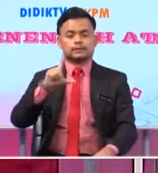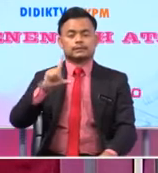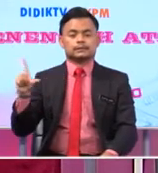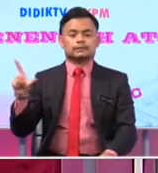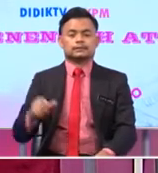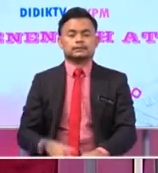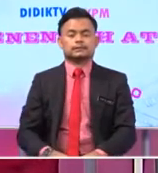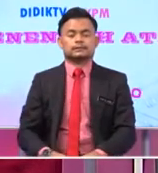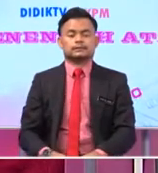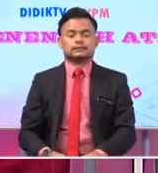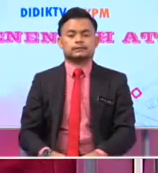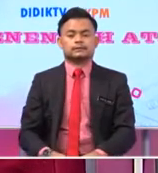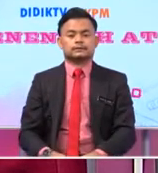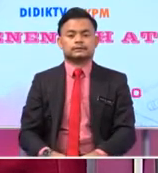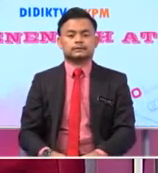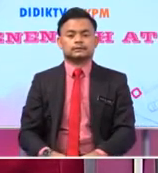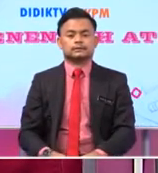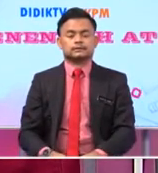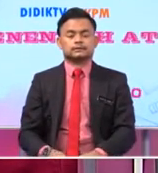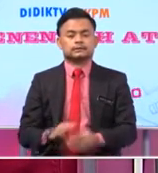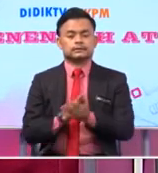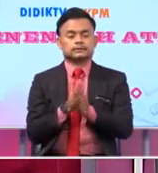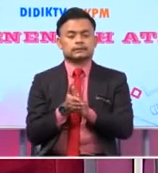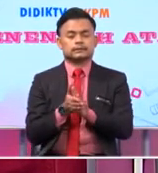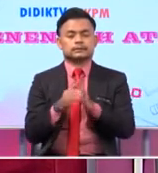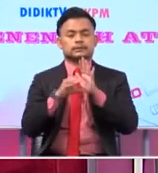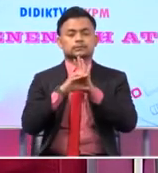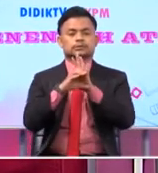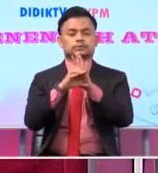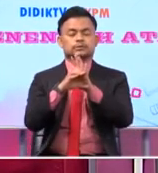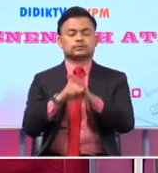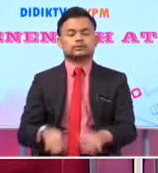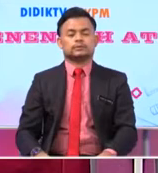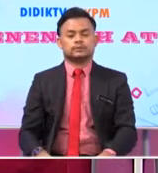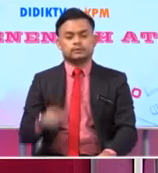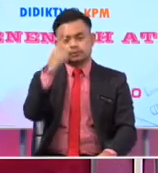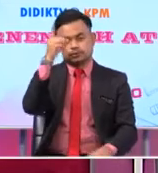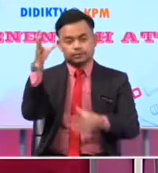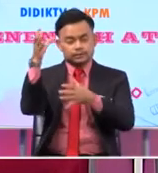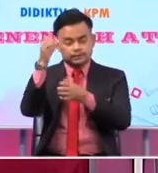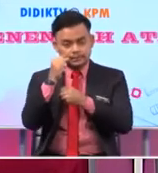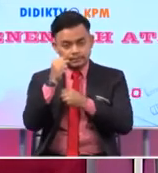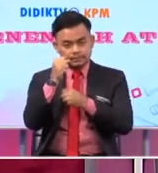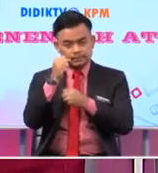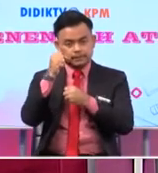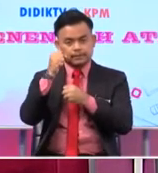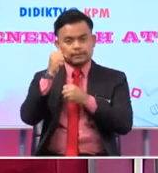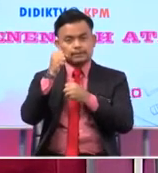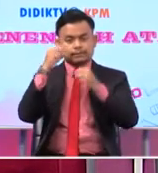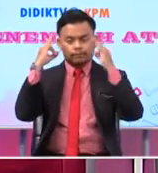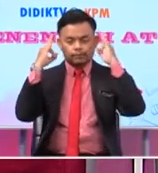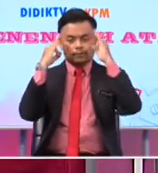mengambil kita sebagai contoh yang baik oke seterusnya mencapai matlamat hidup yang diingini